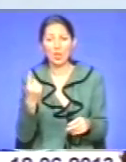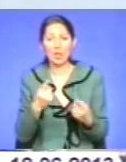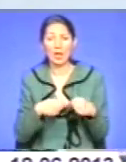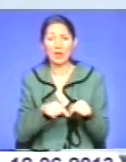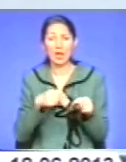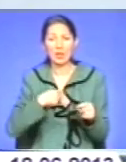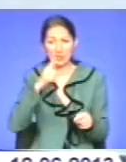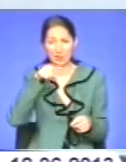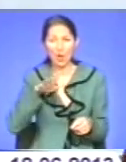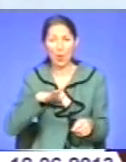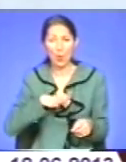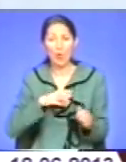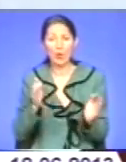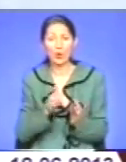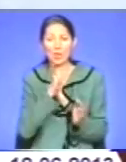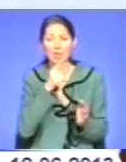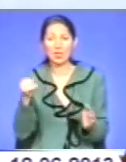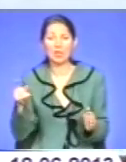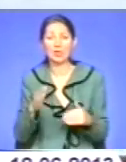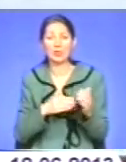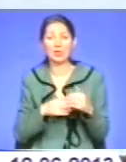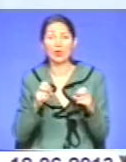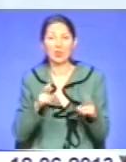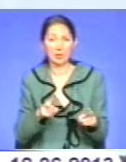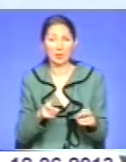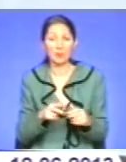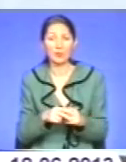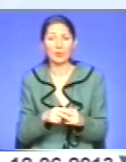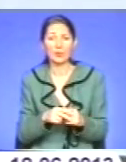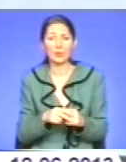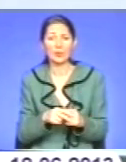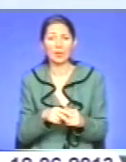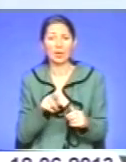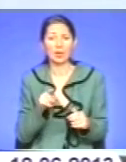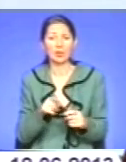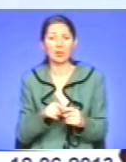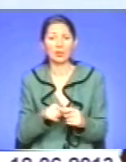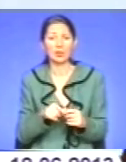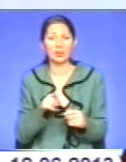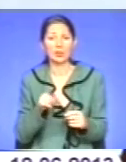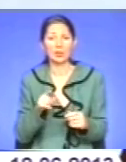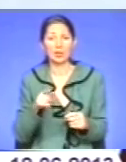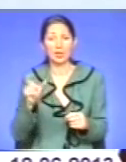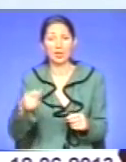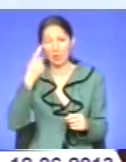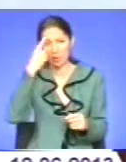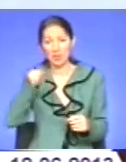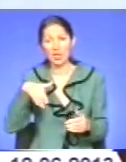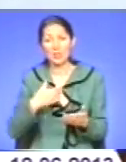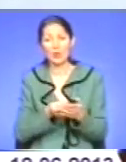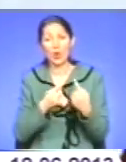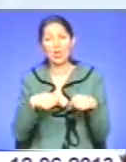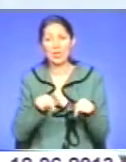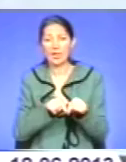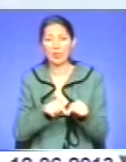я був короткий час спеціалістом в фотоелястиці, знаєте, то він знає свою ділянку, але